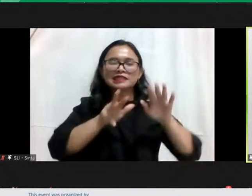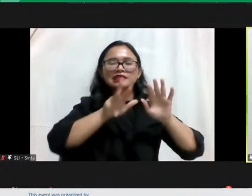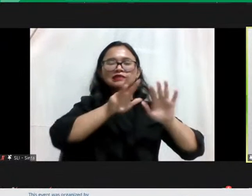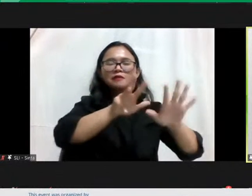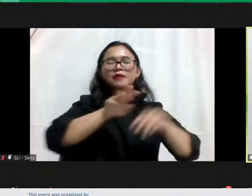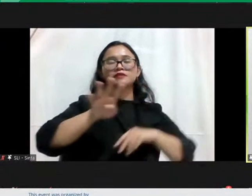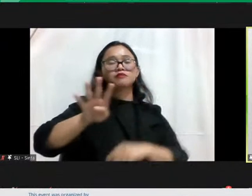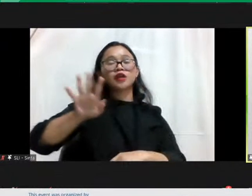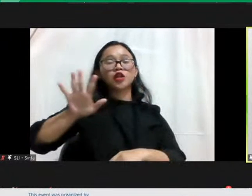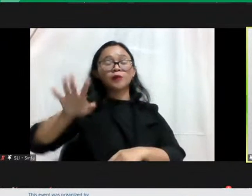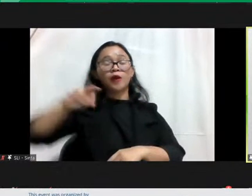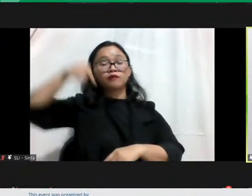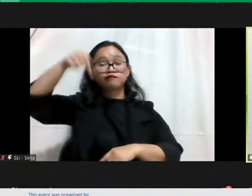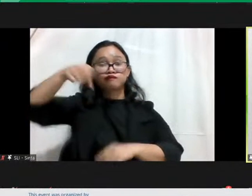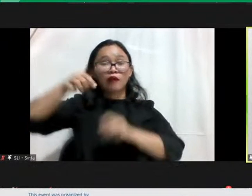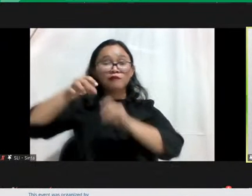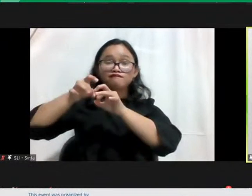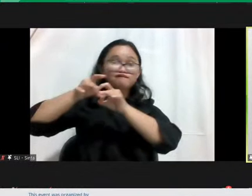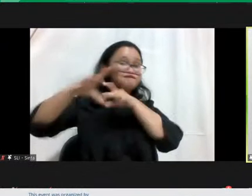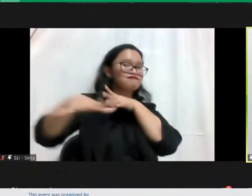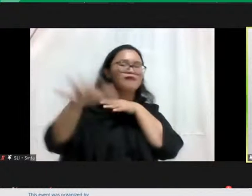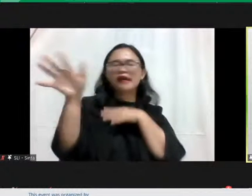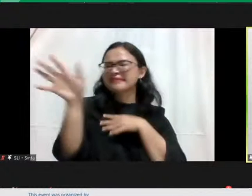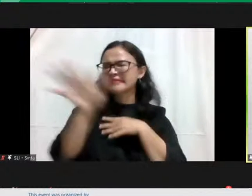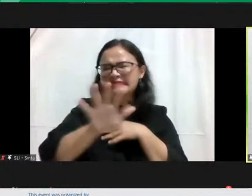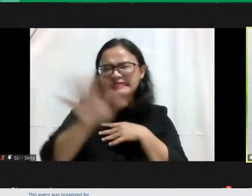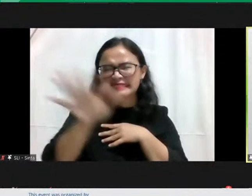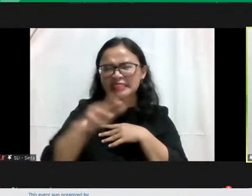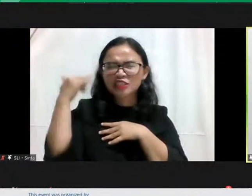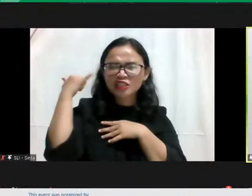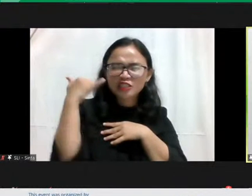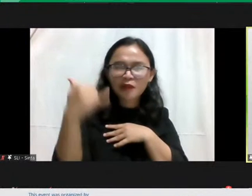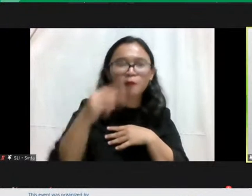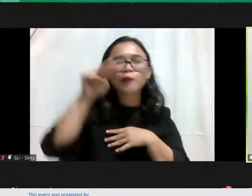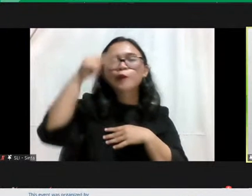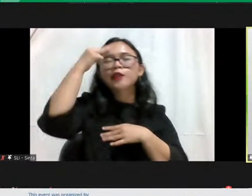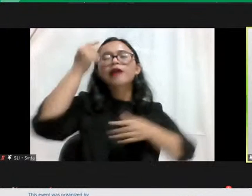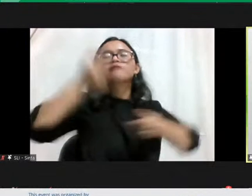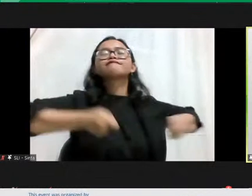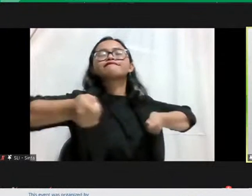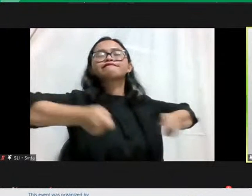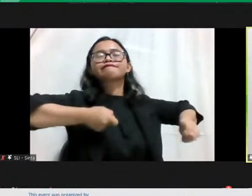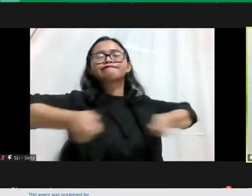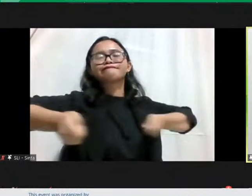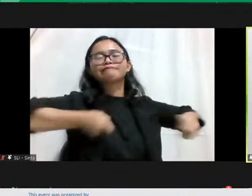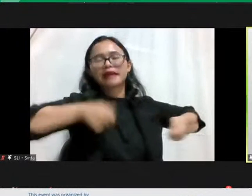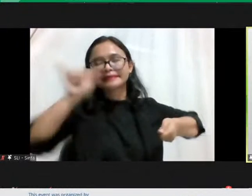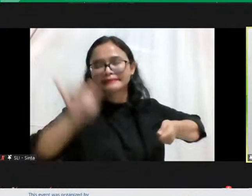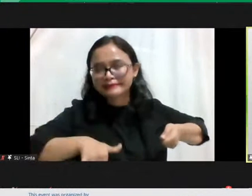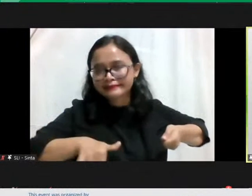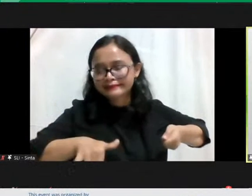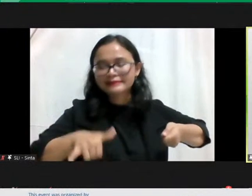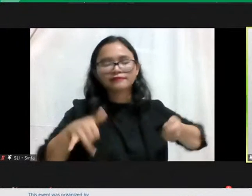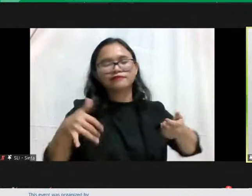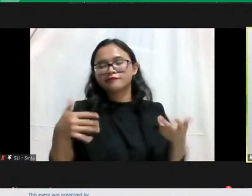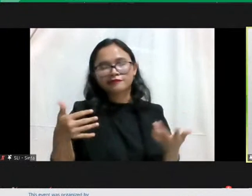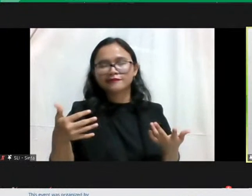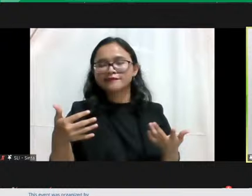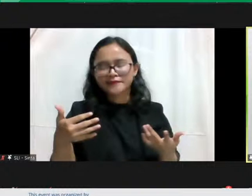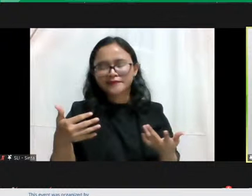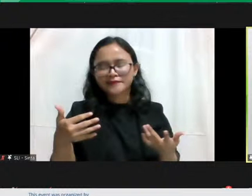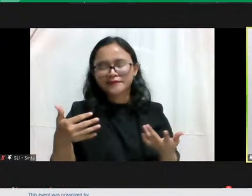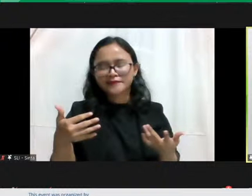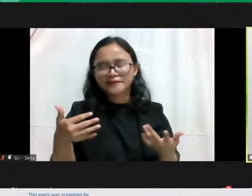sampai sekarang tidak berubah polanya bahwa ini sektor yang sangat dikendalikan pemerintah sektor yang betul-betul eh apa